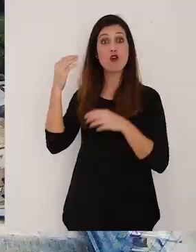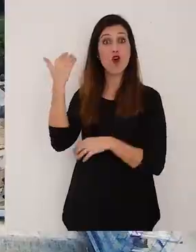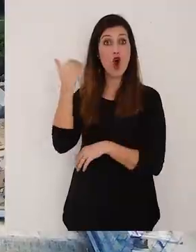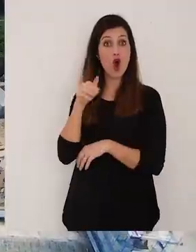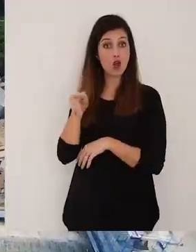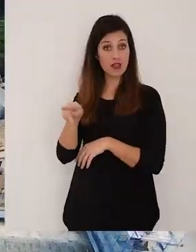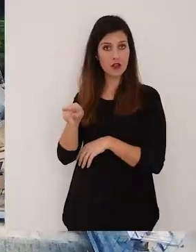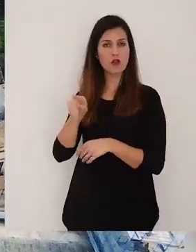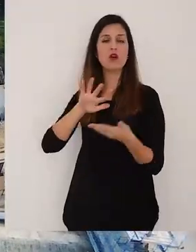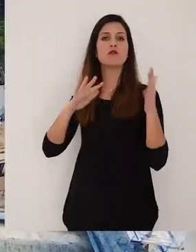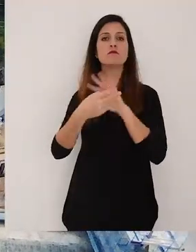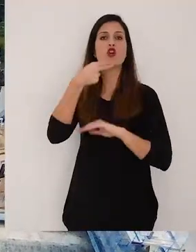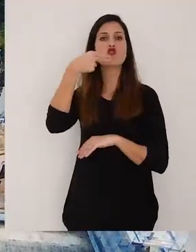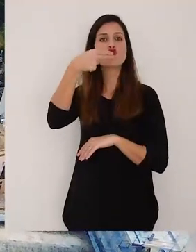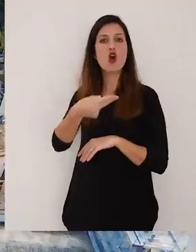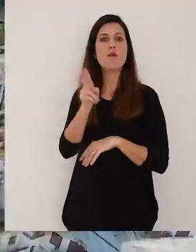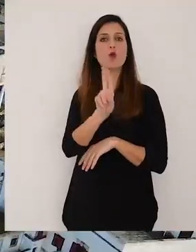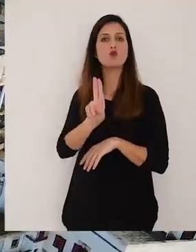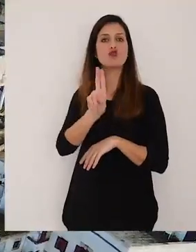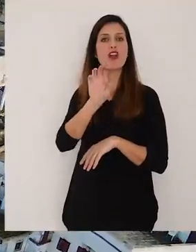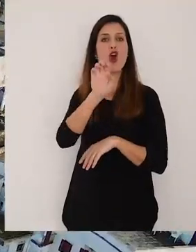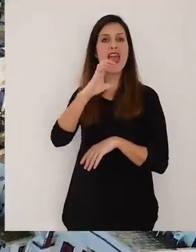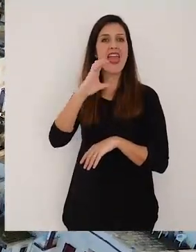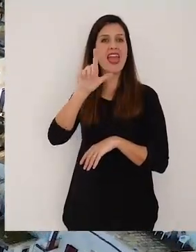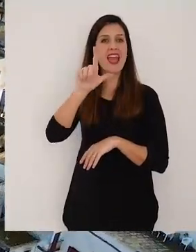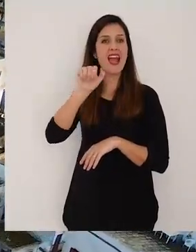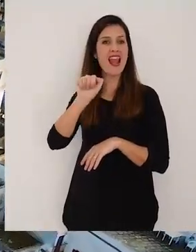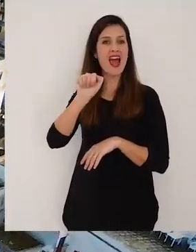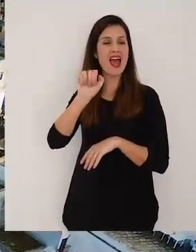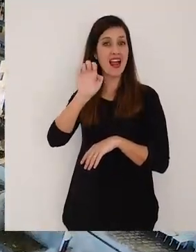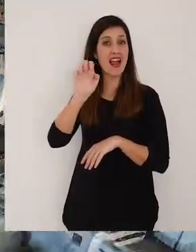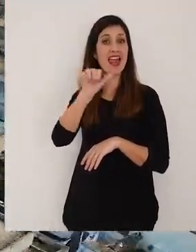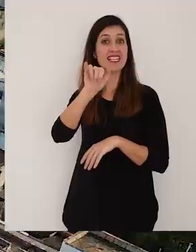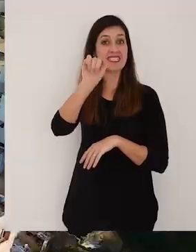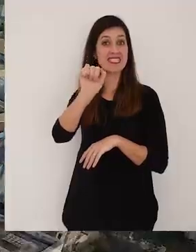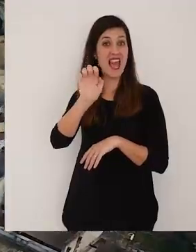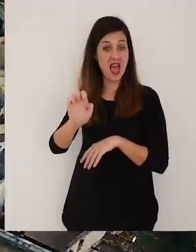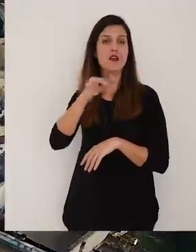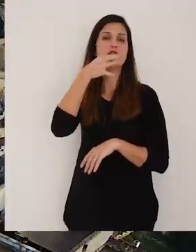Da qui il nome di Uggiano Ecclesia, ovvero Uggiano della Chiesa.